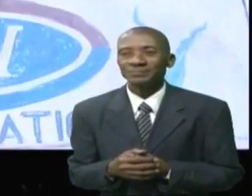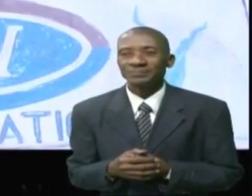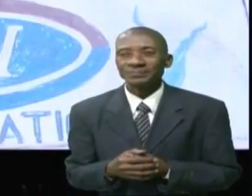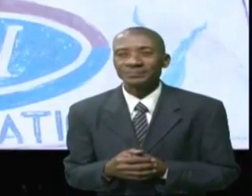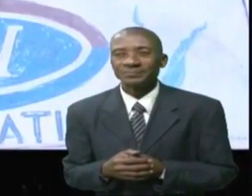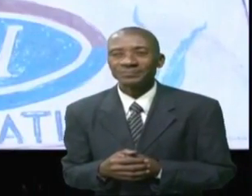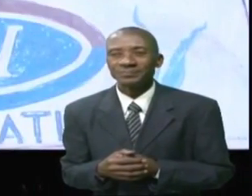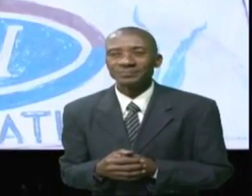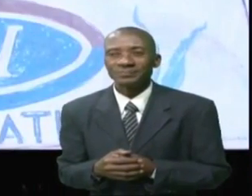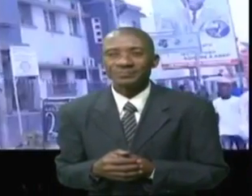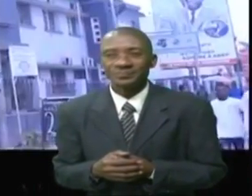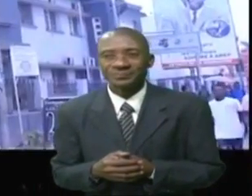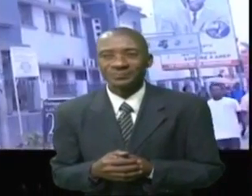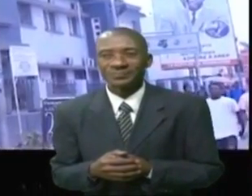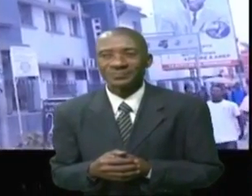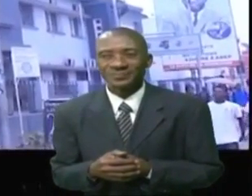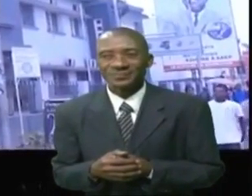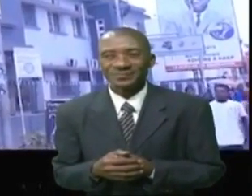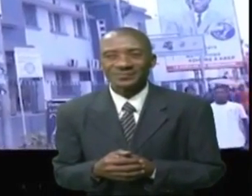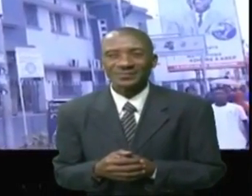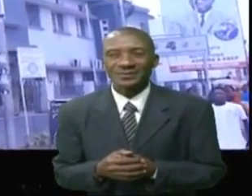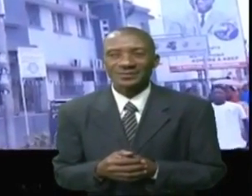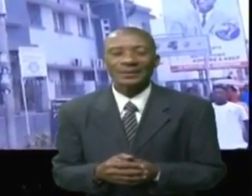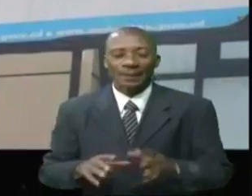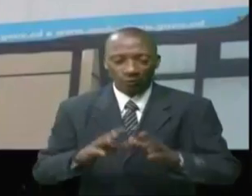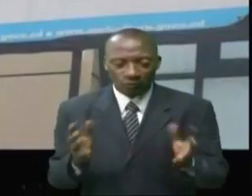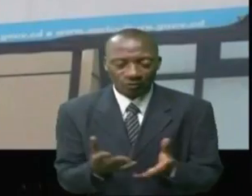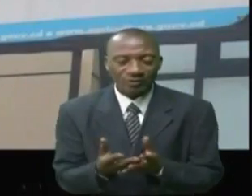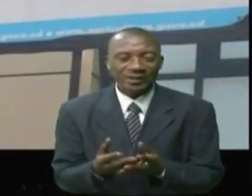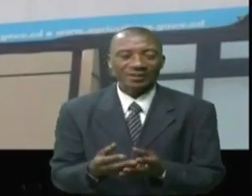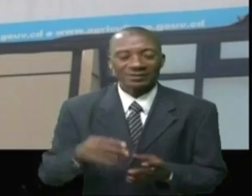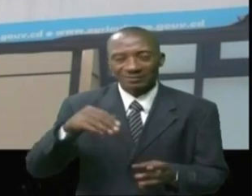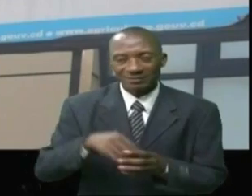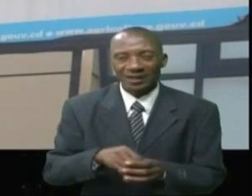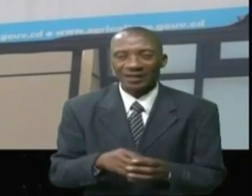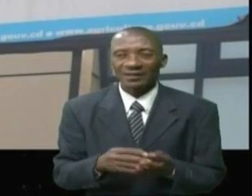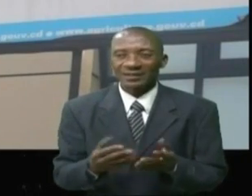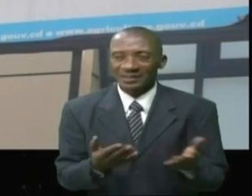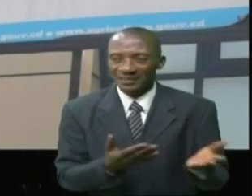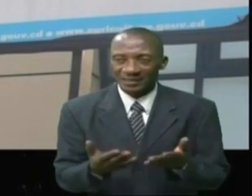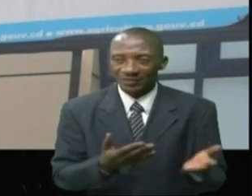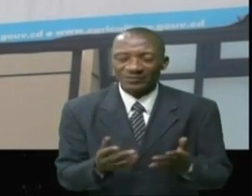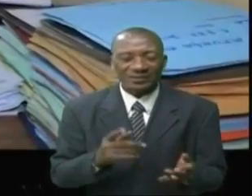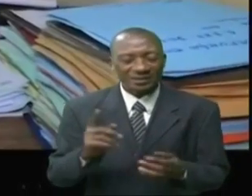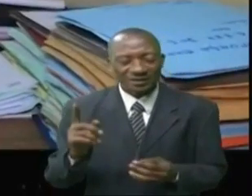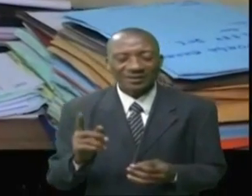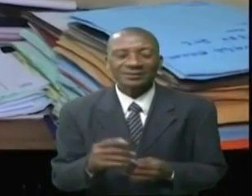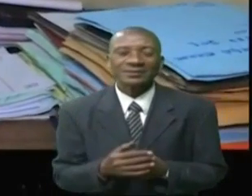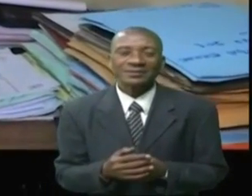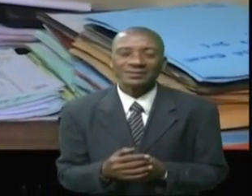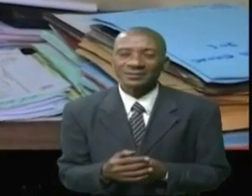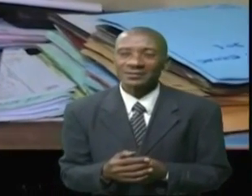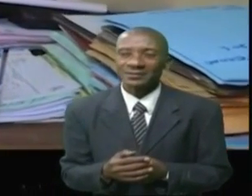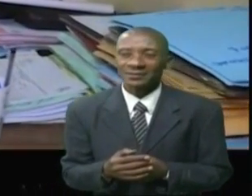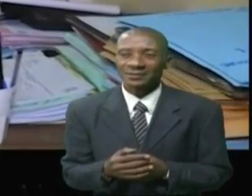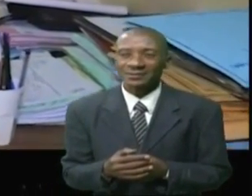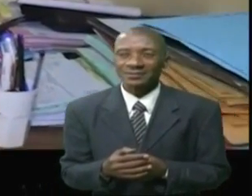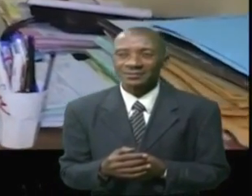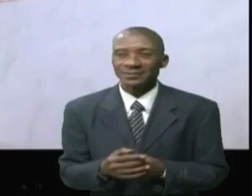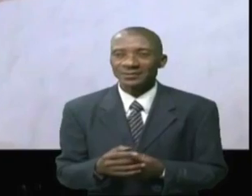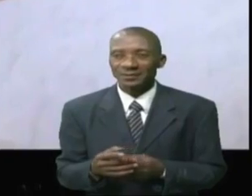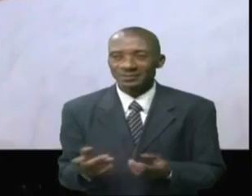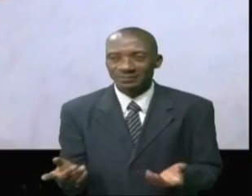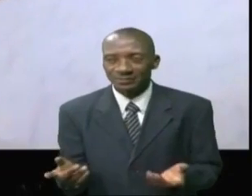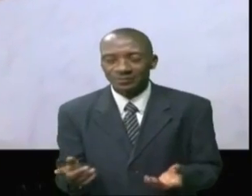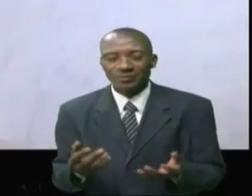des services de quarantaine végétale, structure d'assiette sous tutelle du ministère de l'Agriculture, travaille dans des conditions déplorables. Les responsables